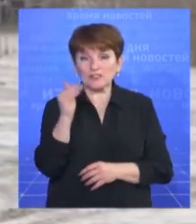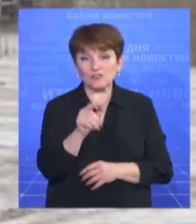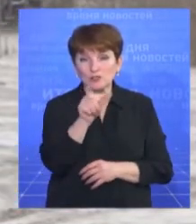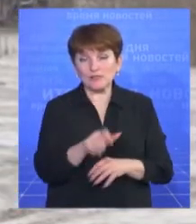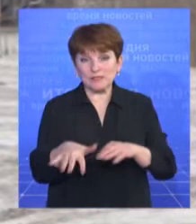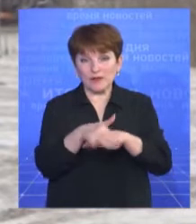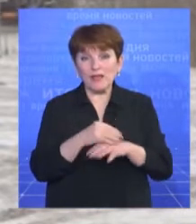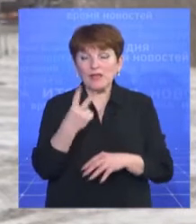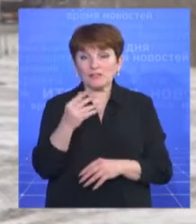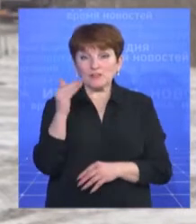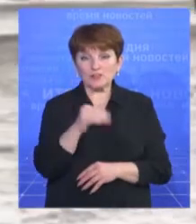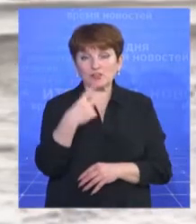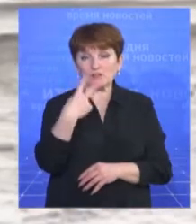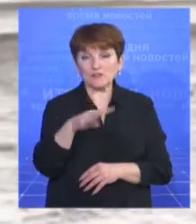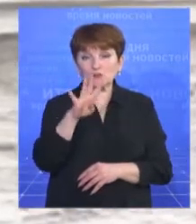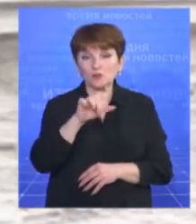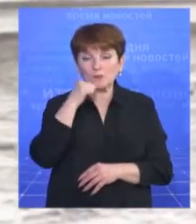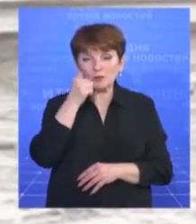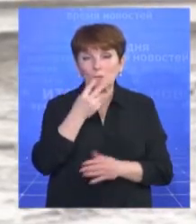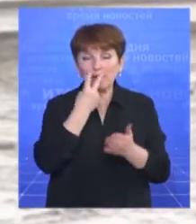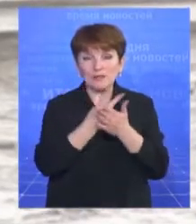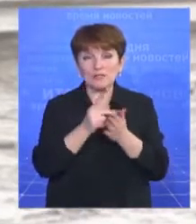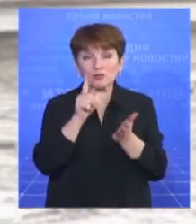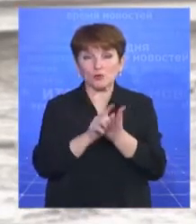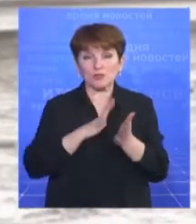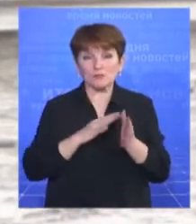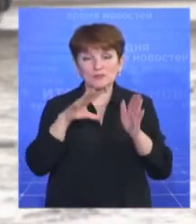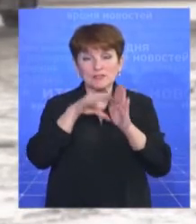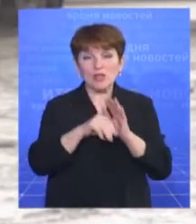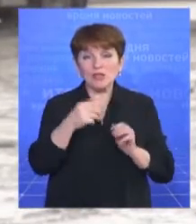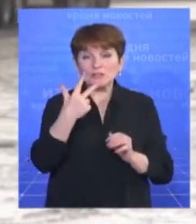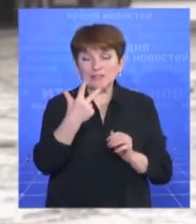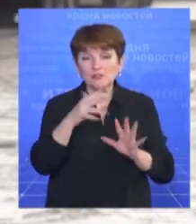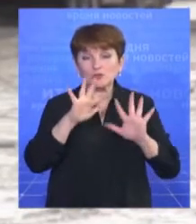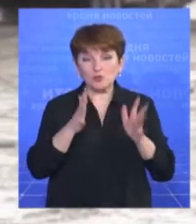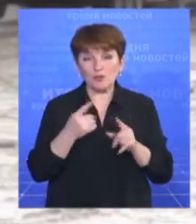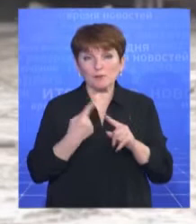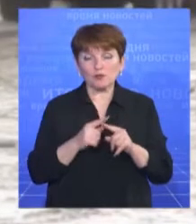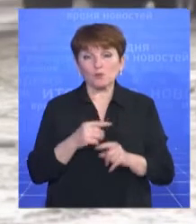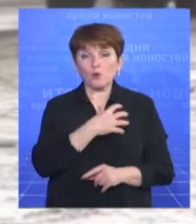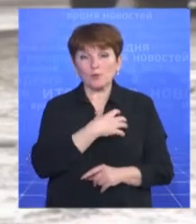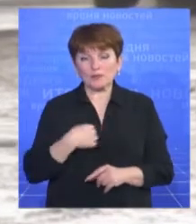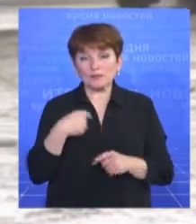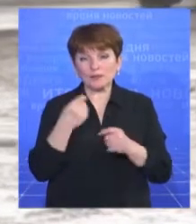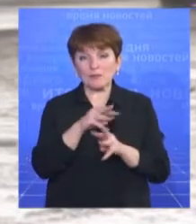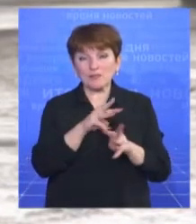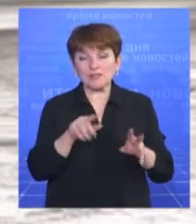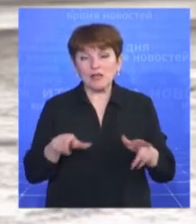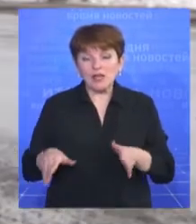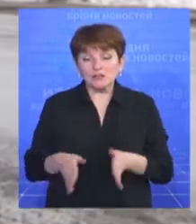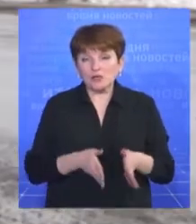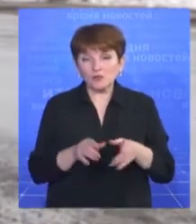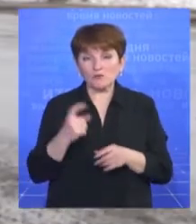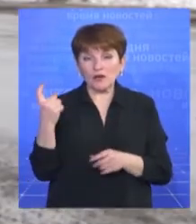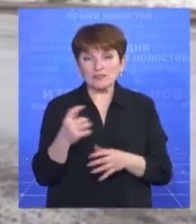тысяч населения. К 2024 году показатель должен составить 3 случая. Поэтому губернатор дал Министерству